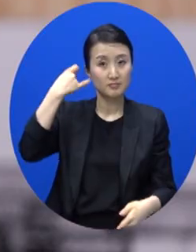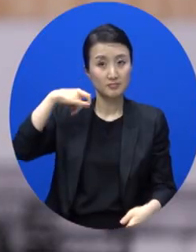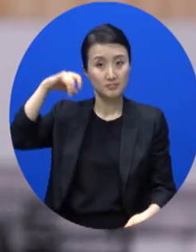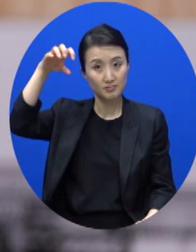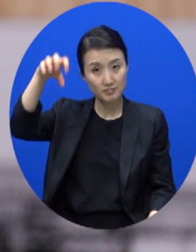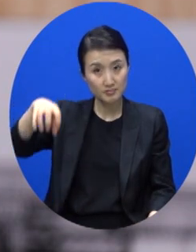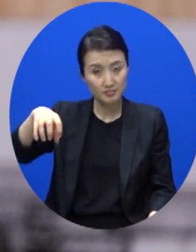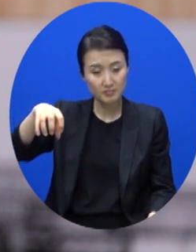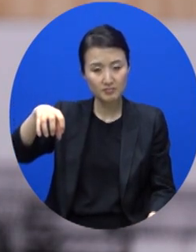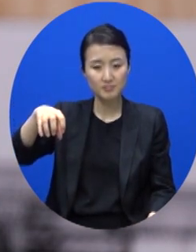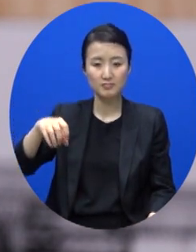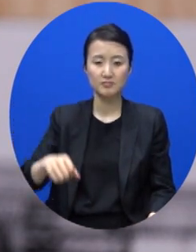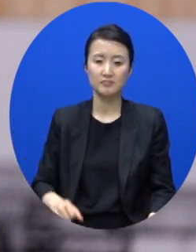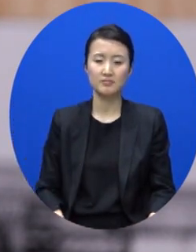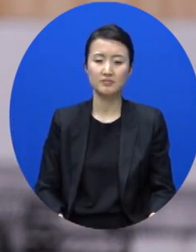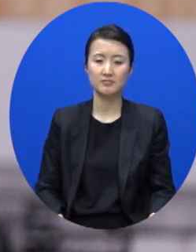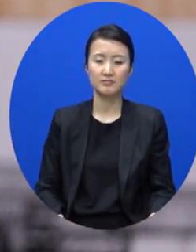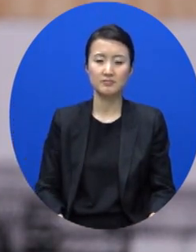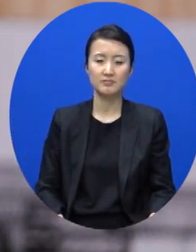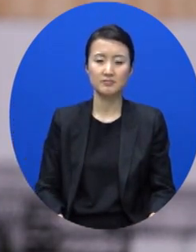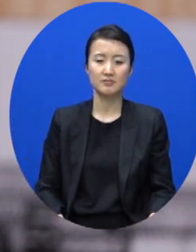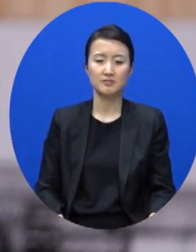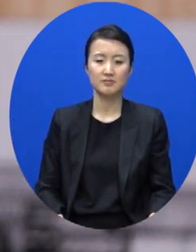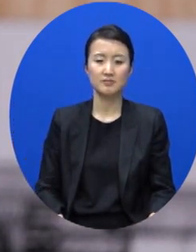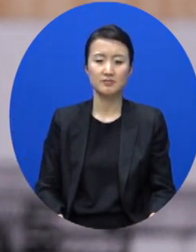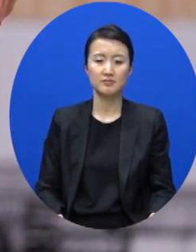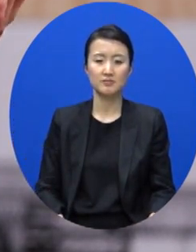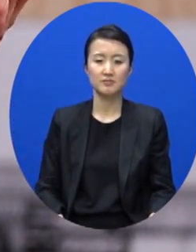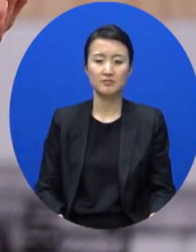중국에서는 그러면